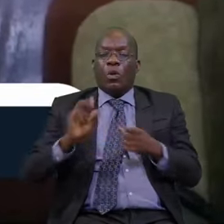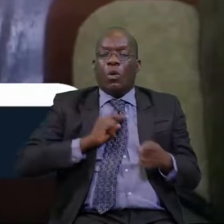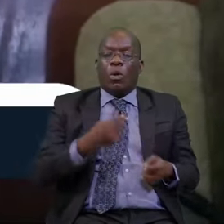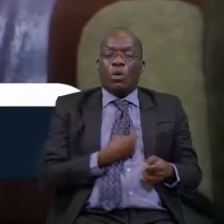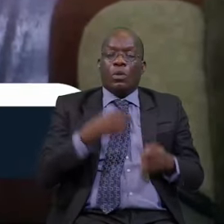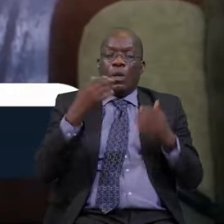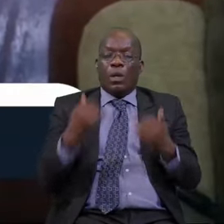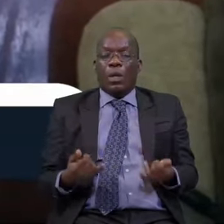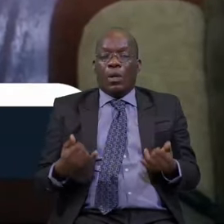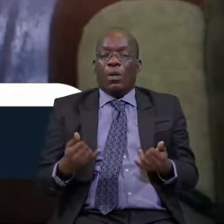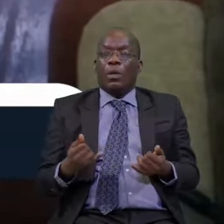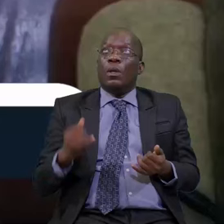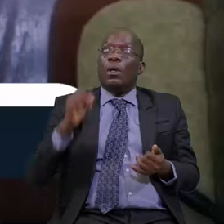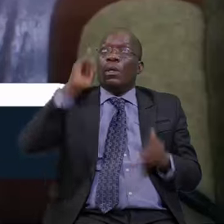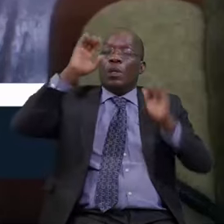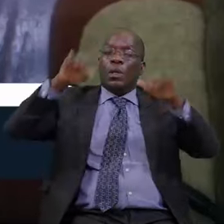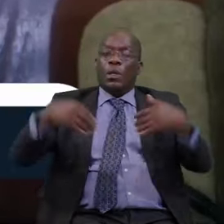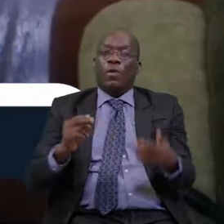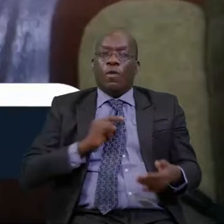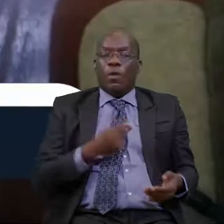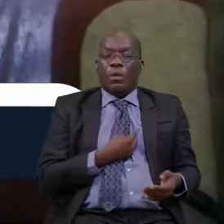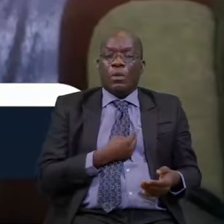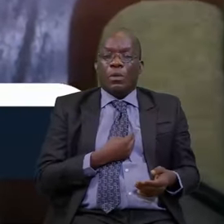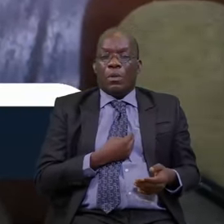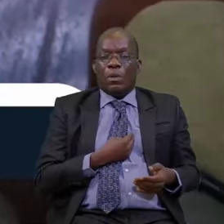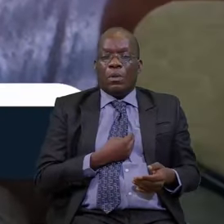ses attitudes, tout. Maintenant, il nous accorde